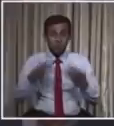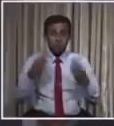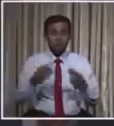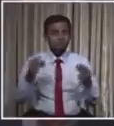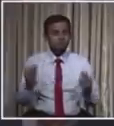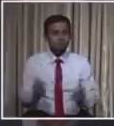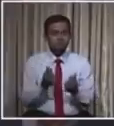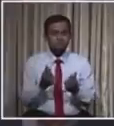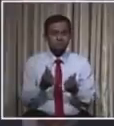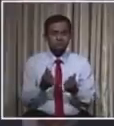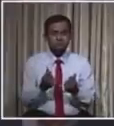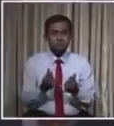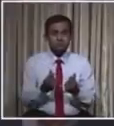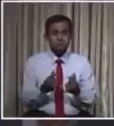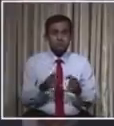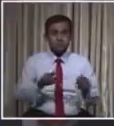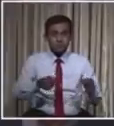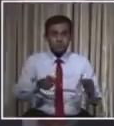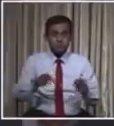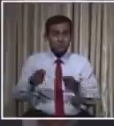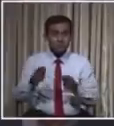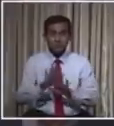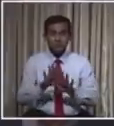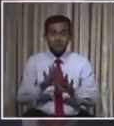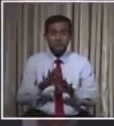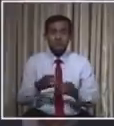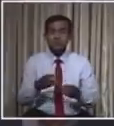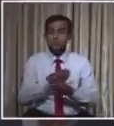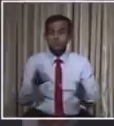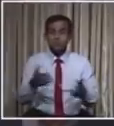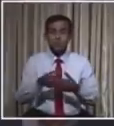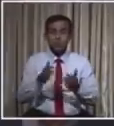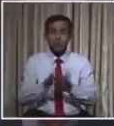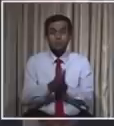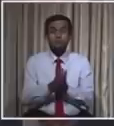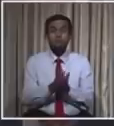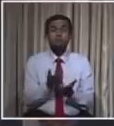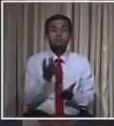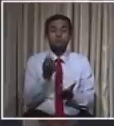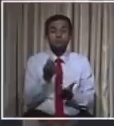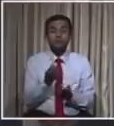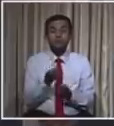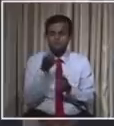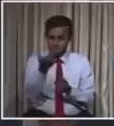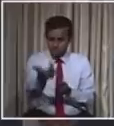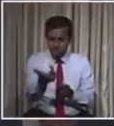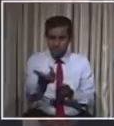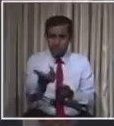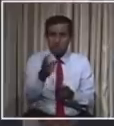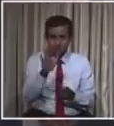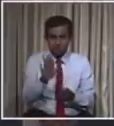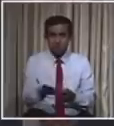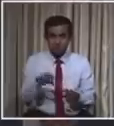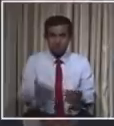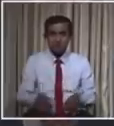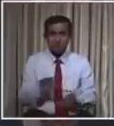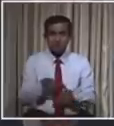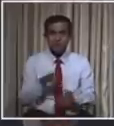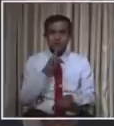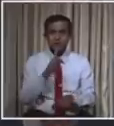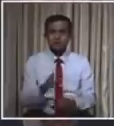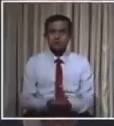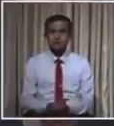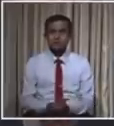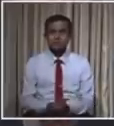වහාම උඳුනට උඳුනක් නෙවෙයි සිද්ධ වෙන හානියට වහාම හානිපූර්ණ වන්දියක් ලබා දිය යුතුයි කියලාත් මම මේ වෙලාවේ යෝජනා